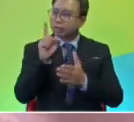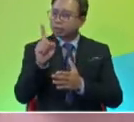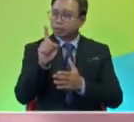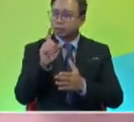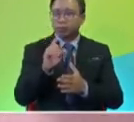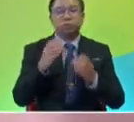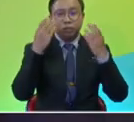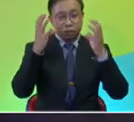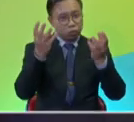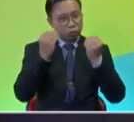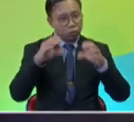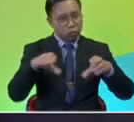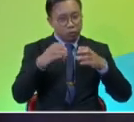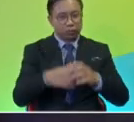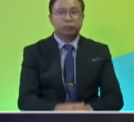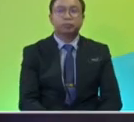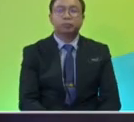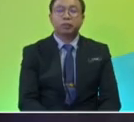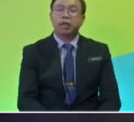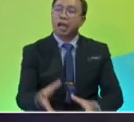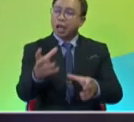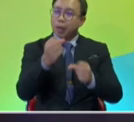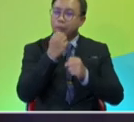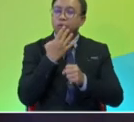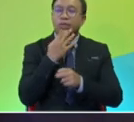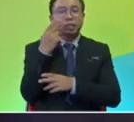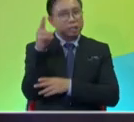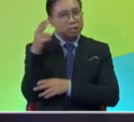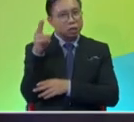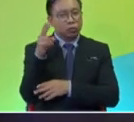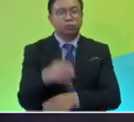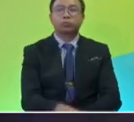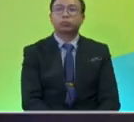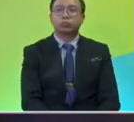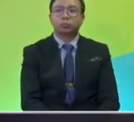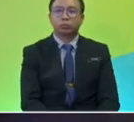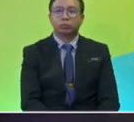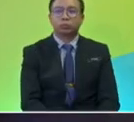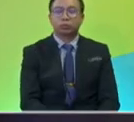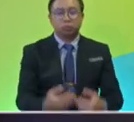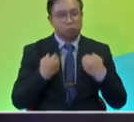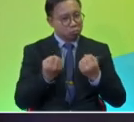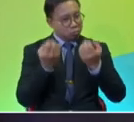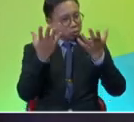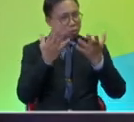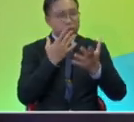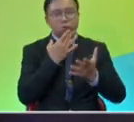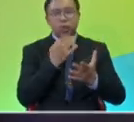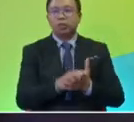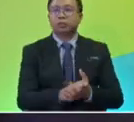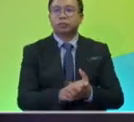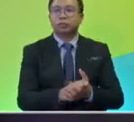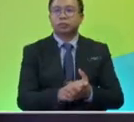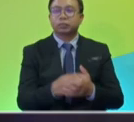buat lagi satu so Cikgu ambil warna hijau pulah warna hijau macam-macam warna ada Cikgu kanon kan biasanya ada